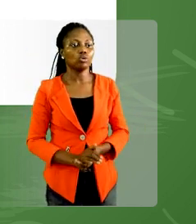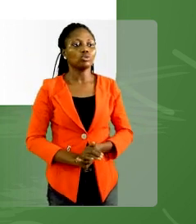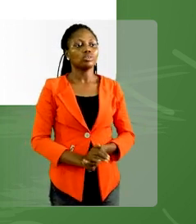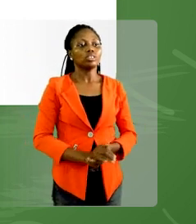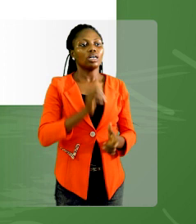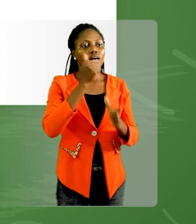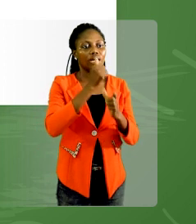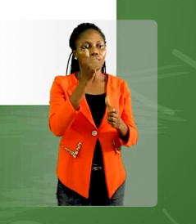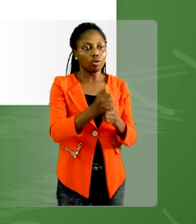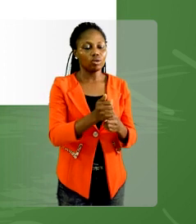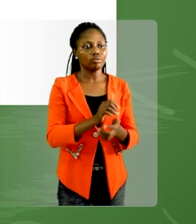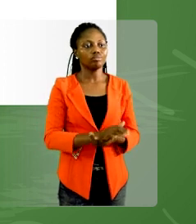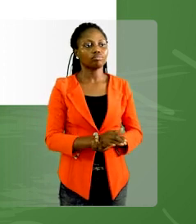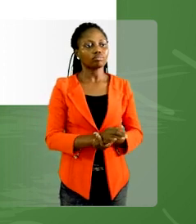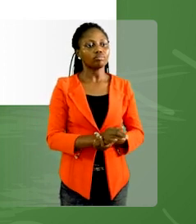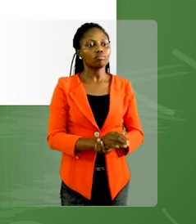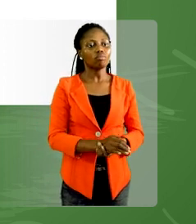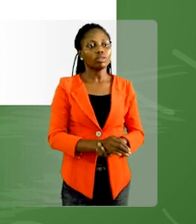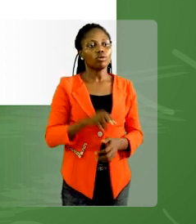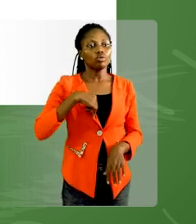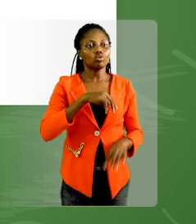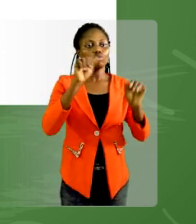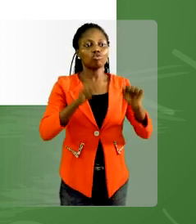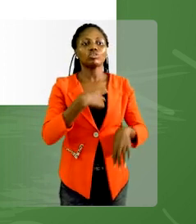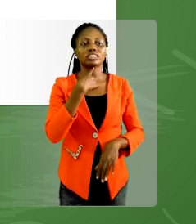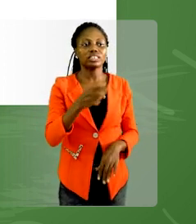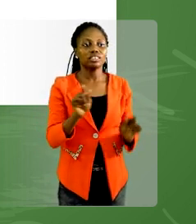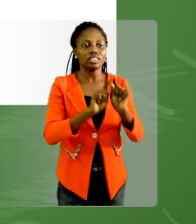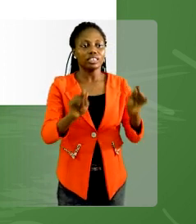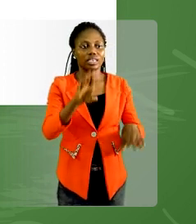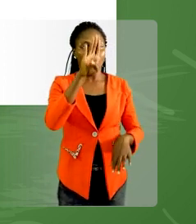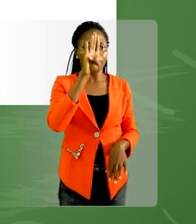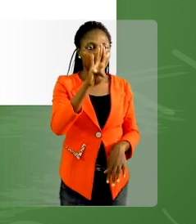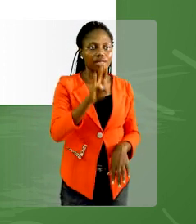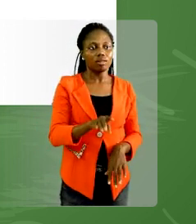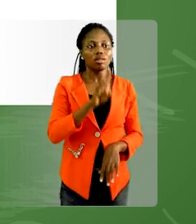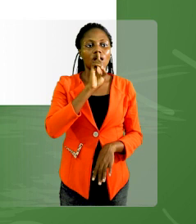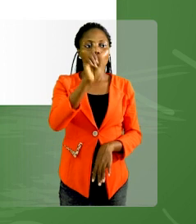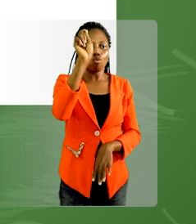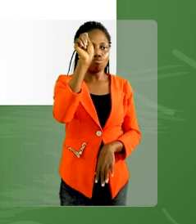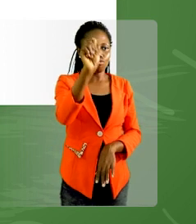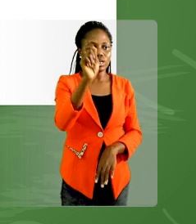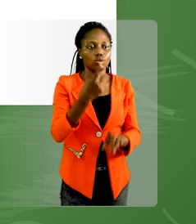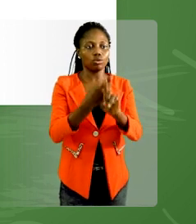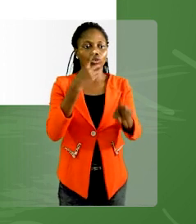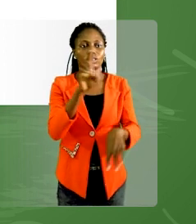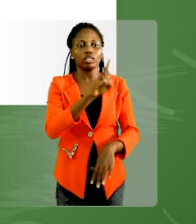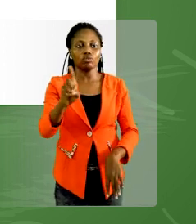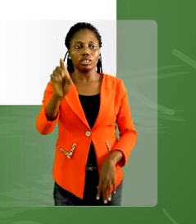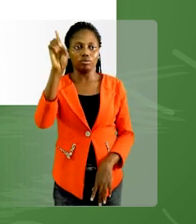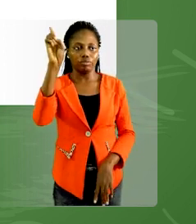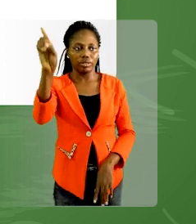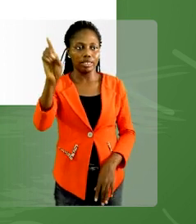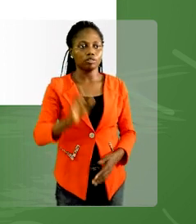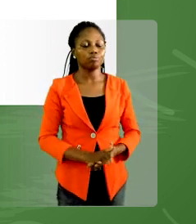la droite D et grand B est l'ordonnée à l'origine de la droite D. Donc, nous allons donc voir